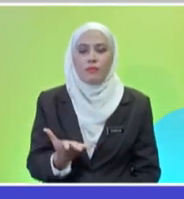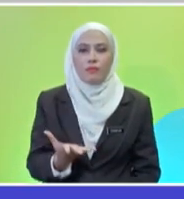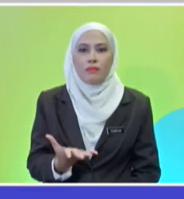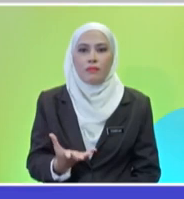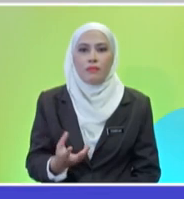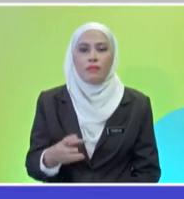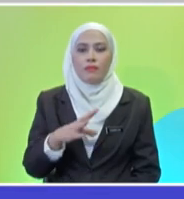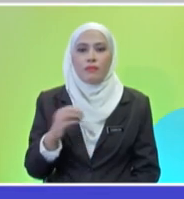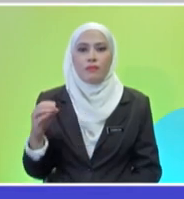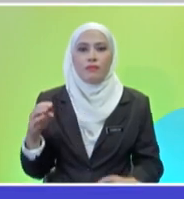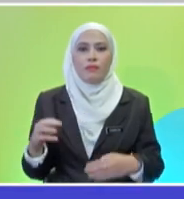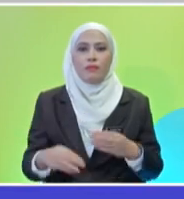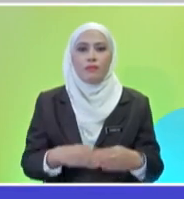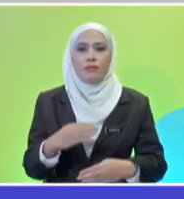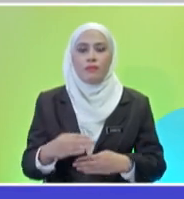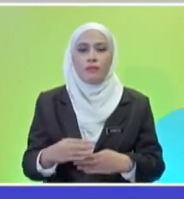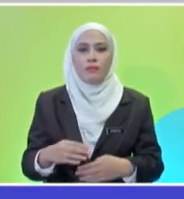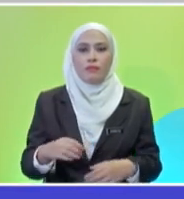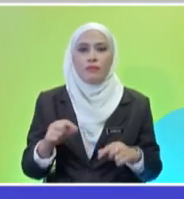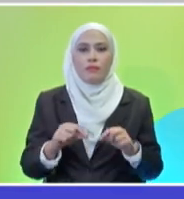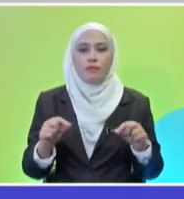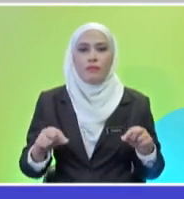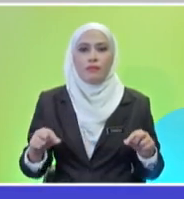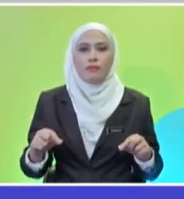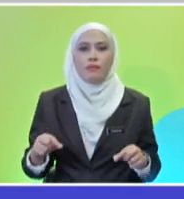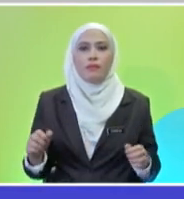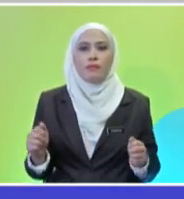kata sandi nama yang betul Amerika